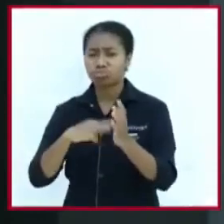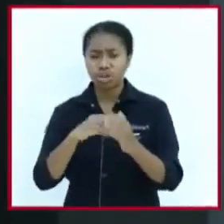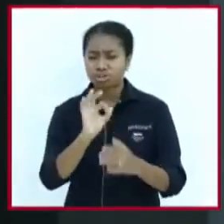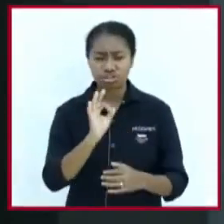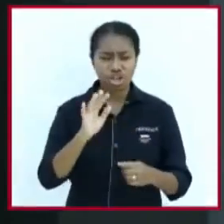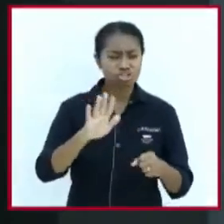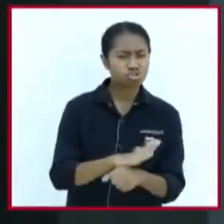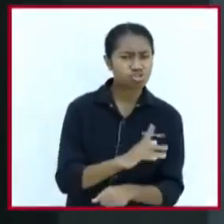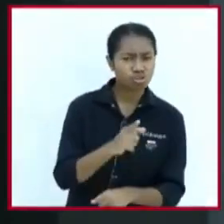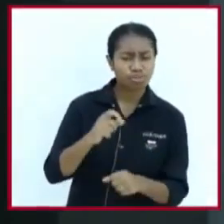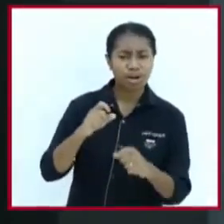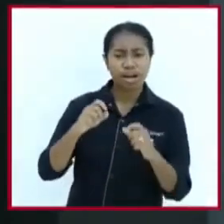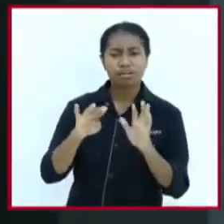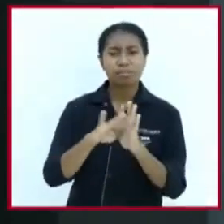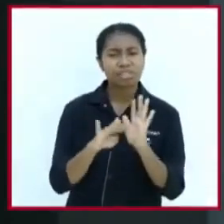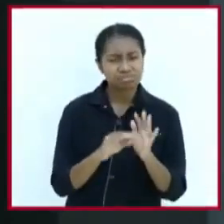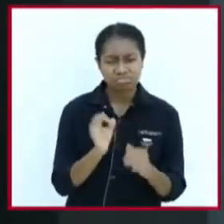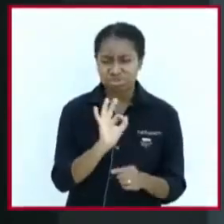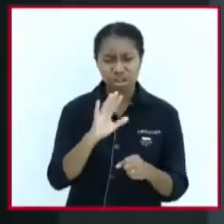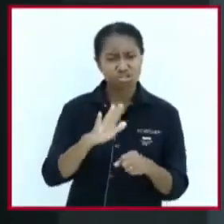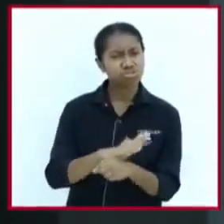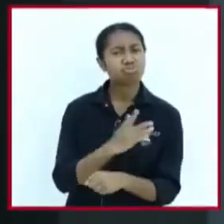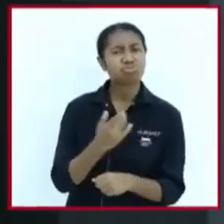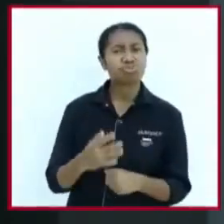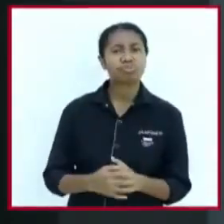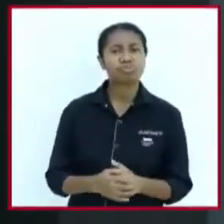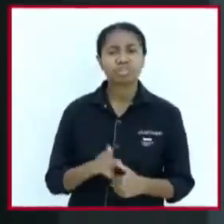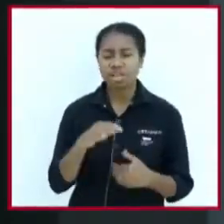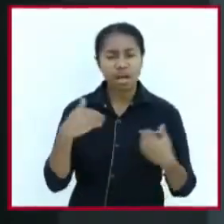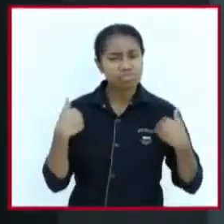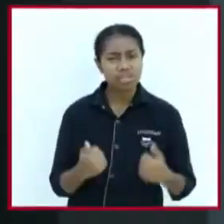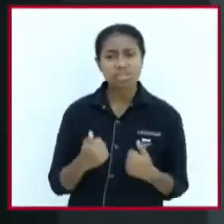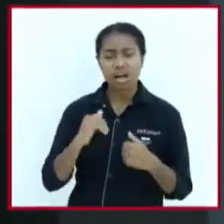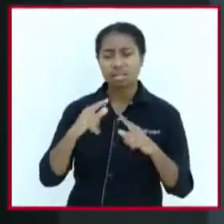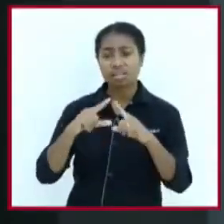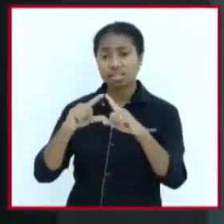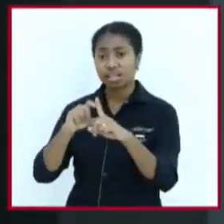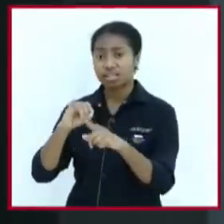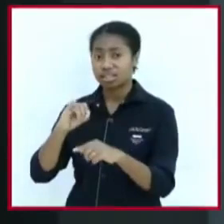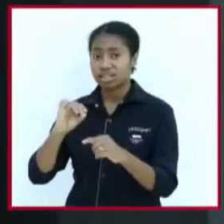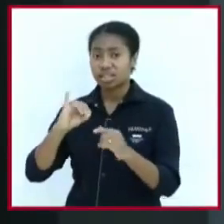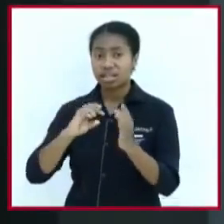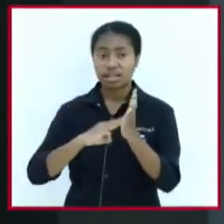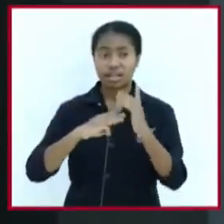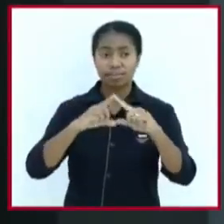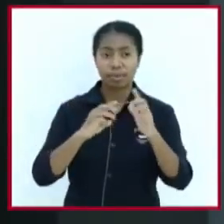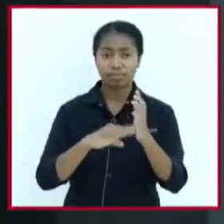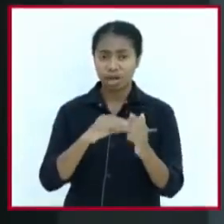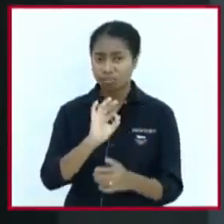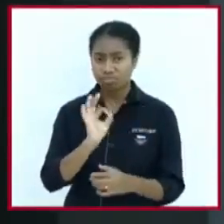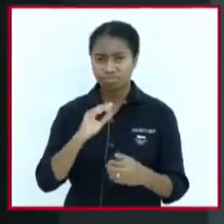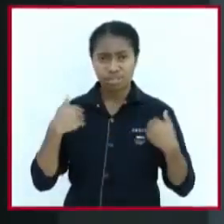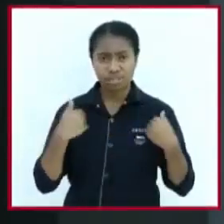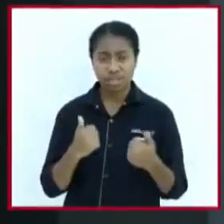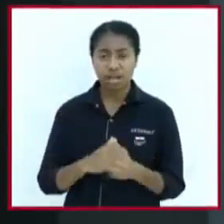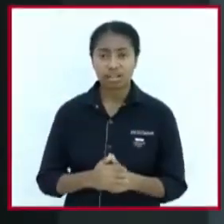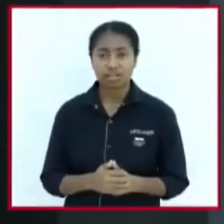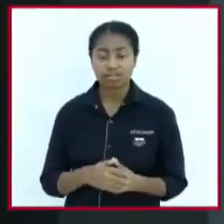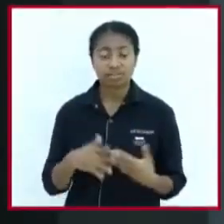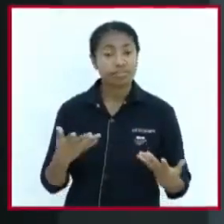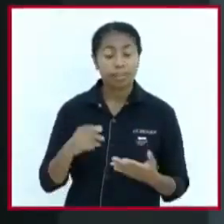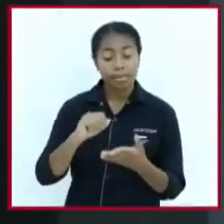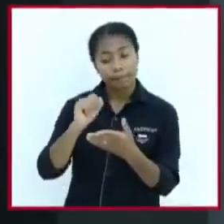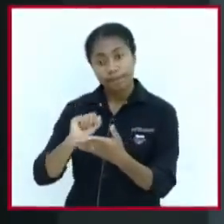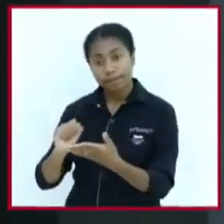darurat bergeser manusia tidak jelas seperti bagi saya bisa jadi imam apalagi issues makanya penulis surat Ibrani